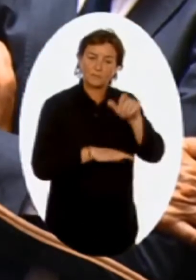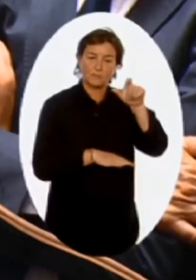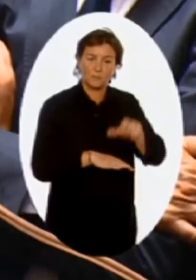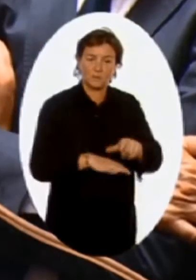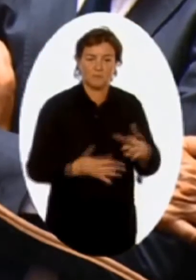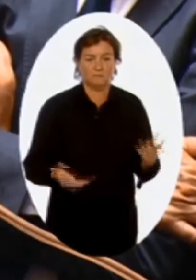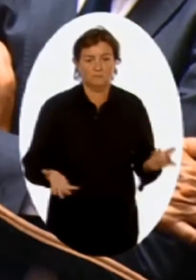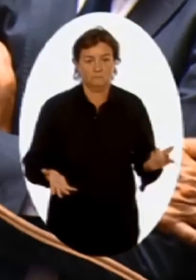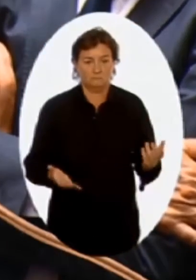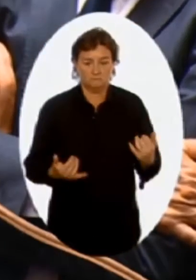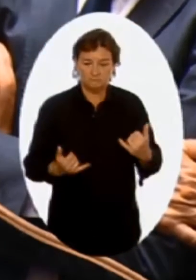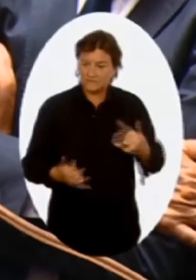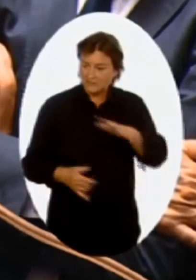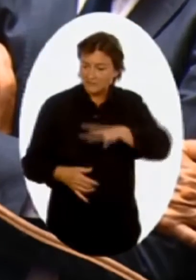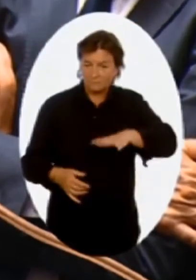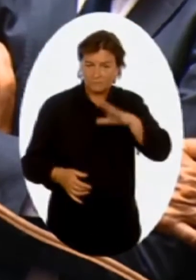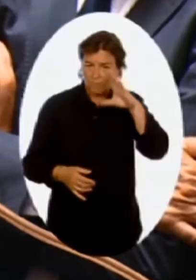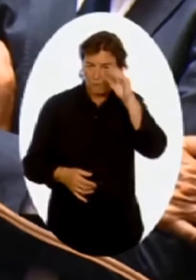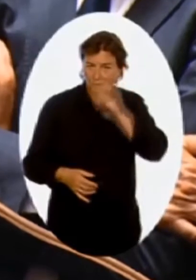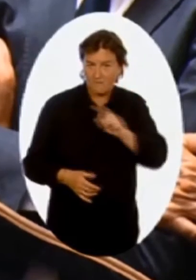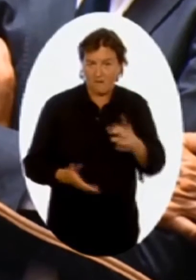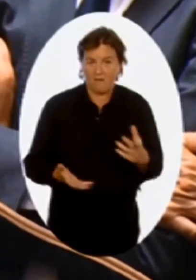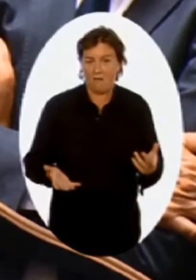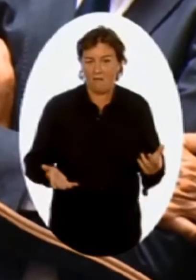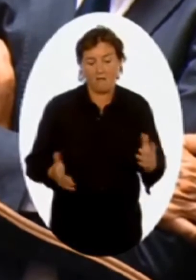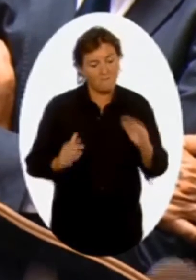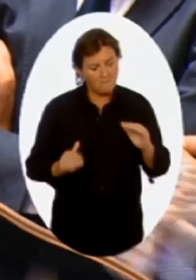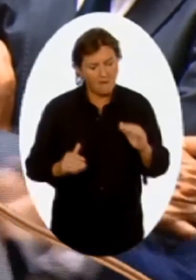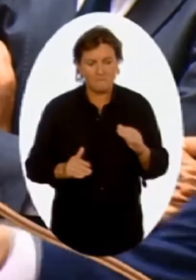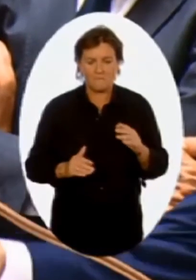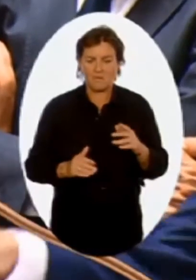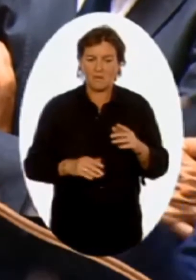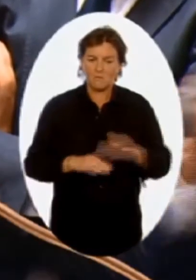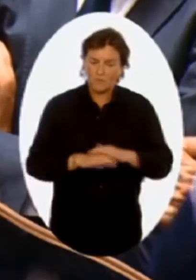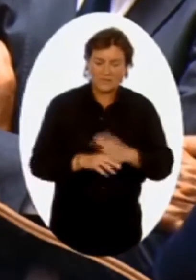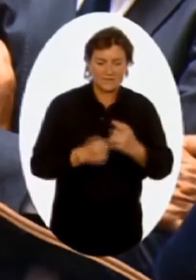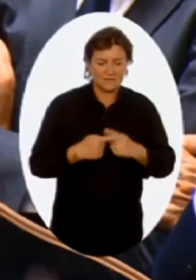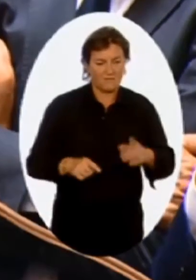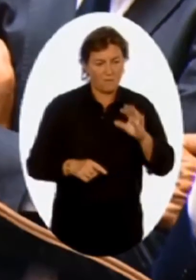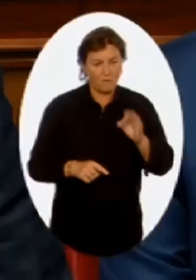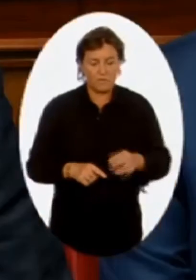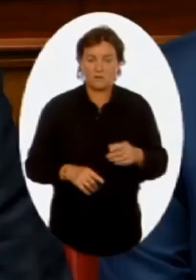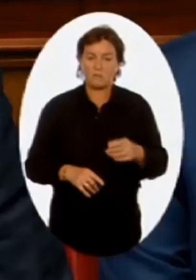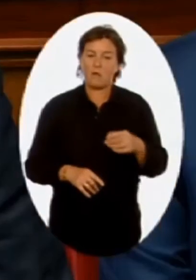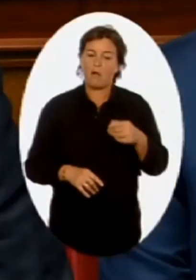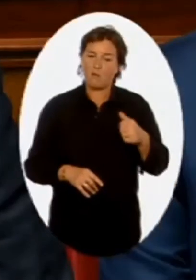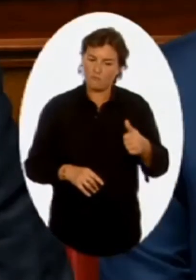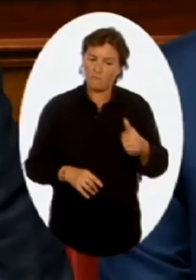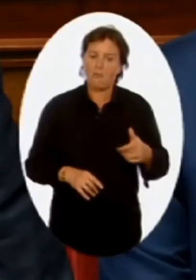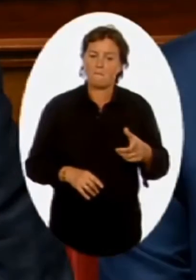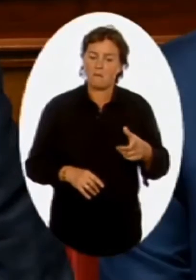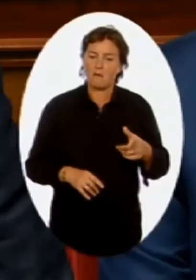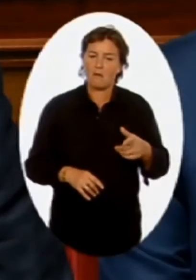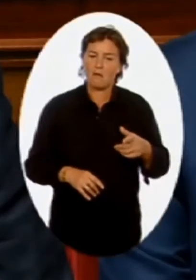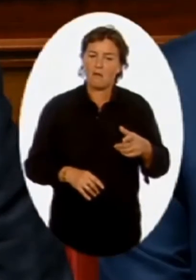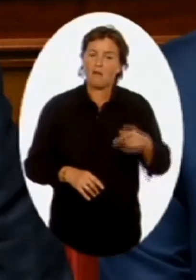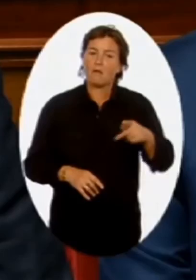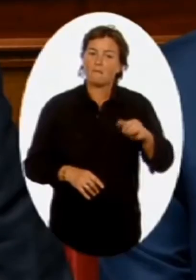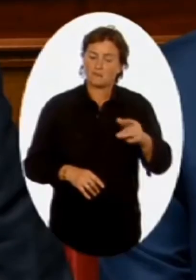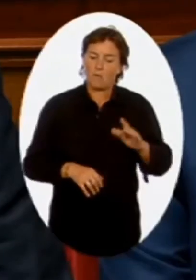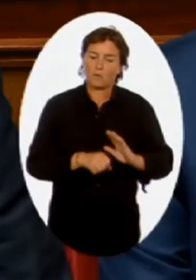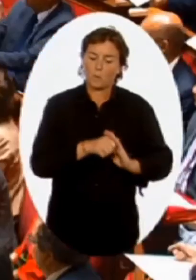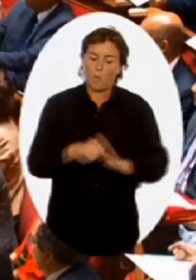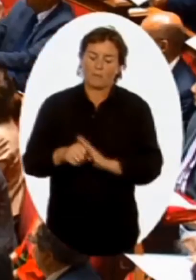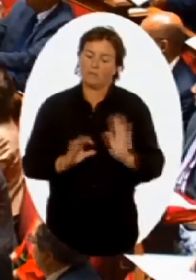ici ne peut oublier, au-delà des différences et du parcours de Charles Pasqua, qu'il fut gaulliste, qu'il avait une certaine idée de la République